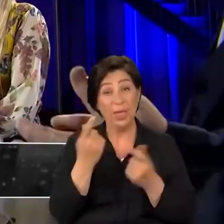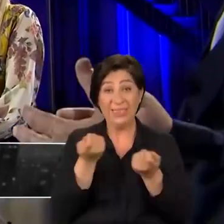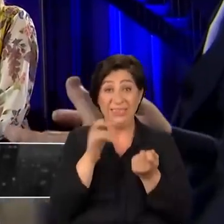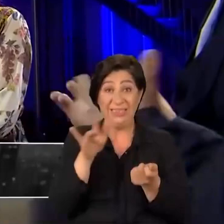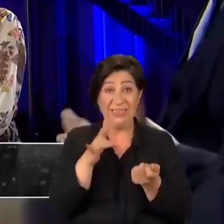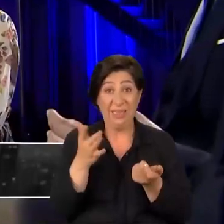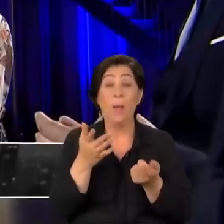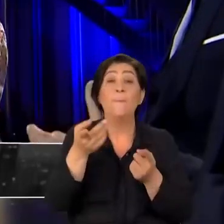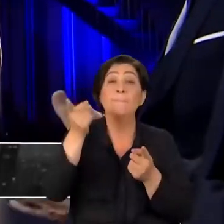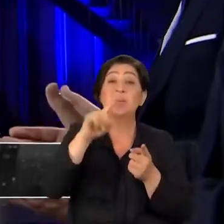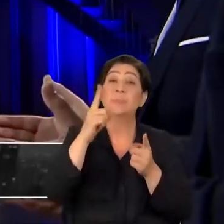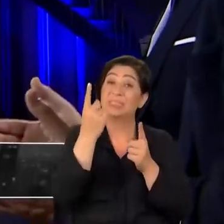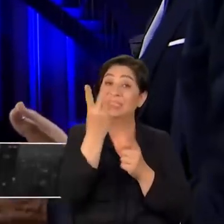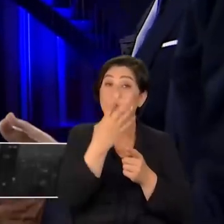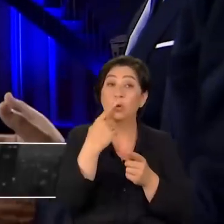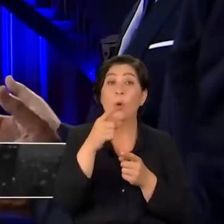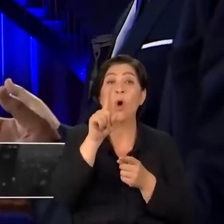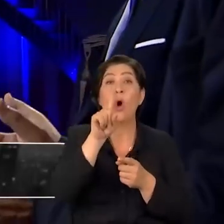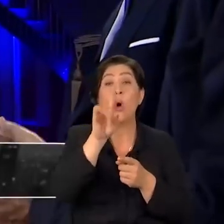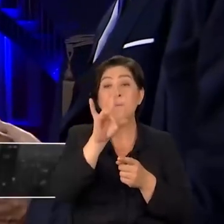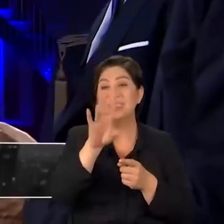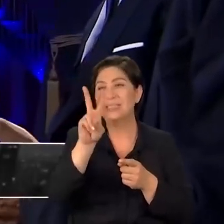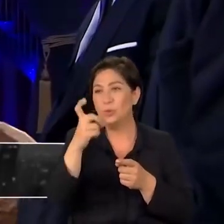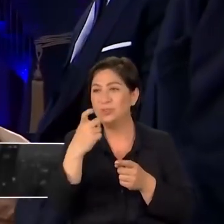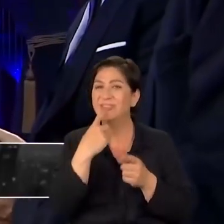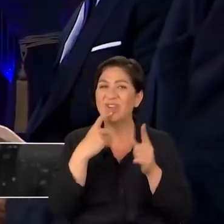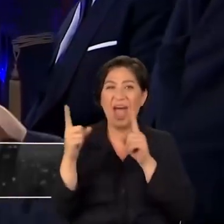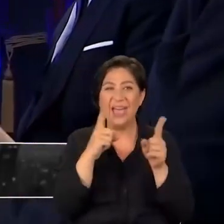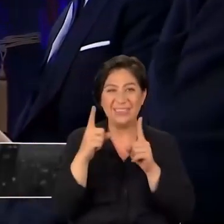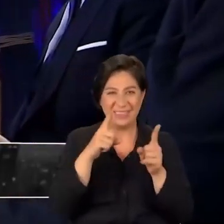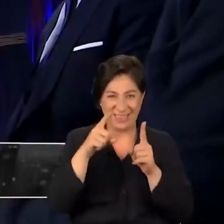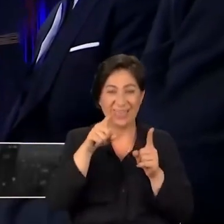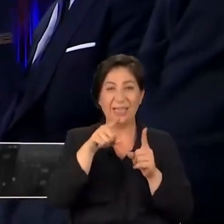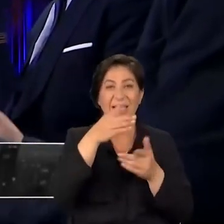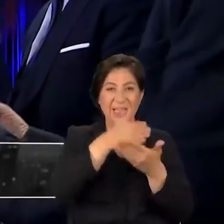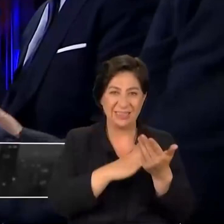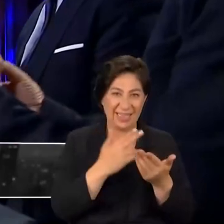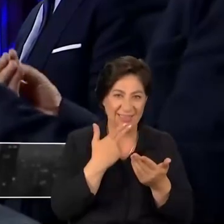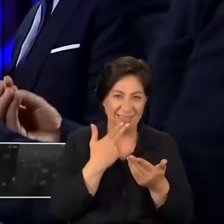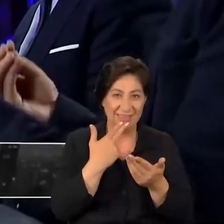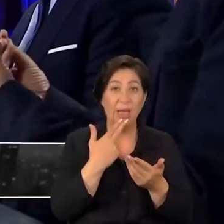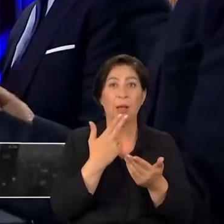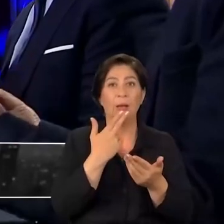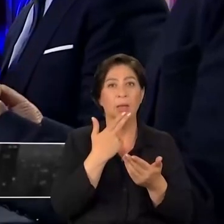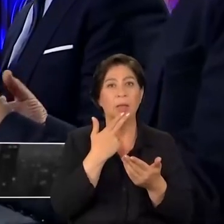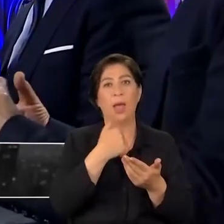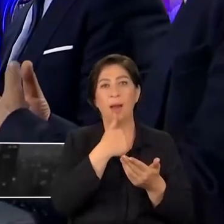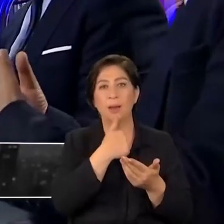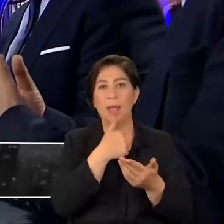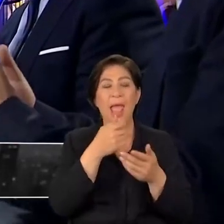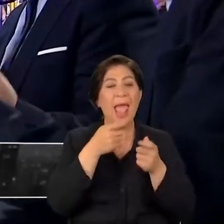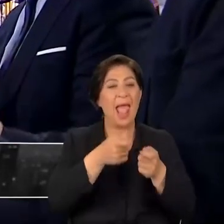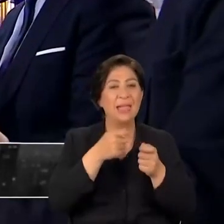yandan. Başka bir sayı söyleyeyim size. Bu 15-29 yaş arasındaki gençlerin yarısı kadın. Bakarsanız kadınlarla erkeklerin